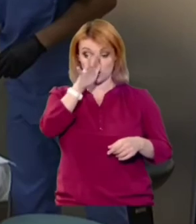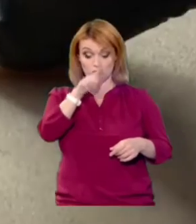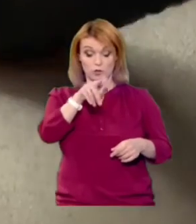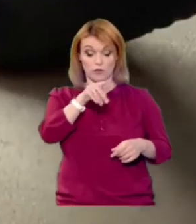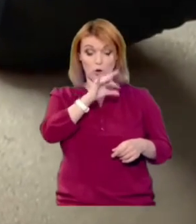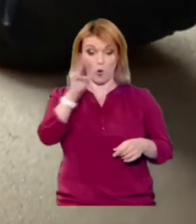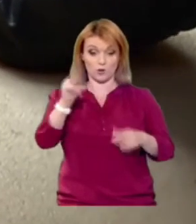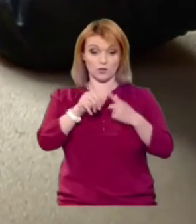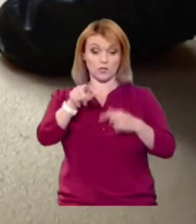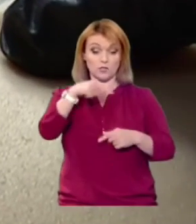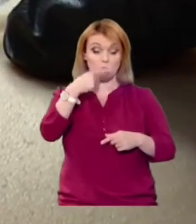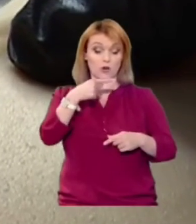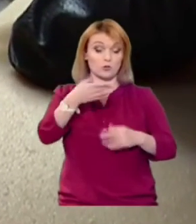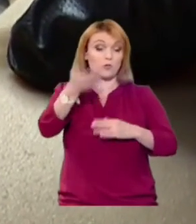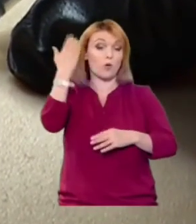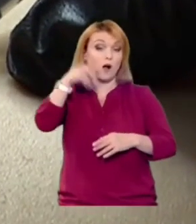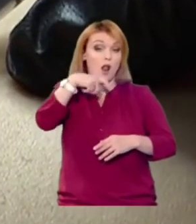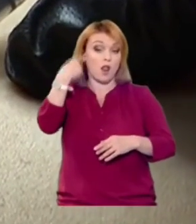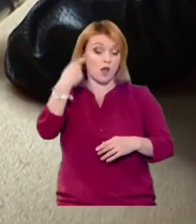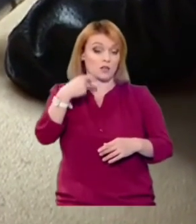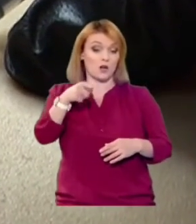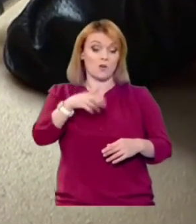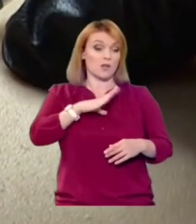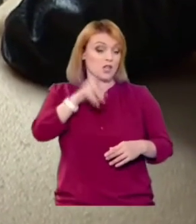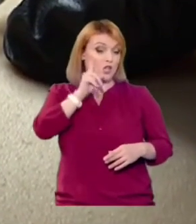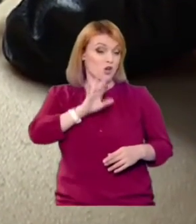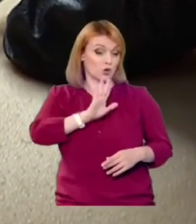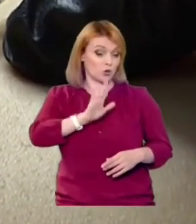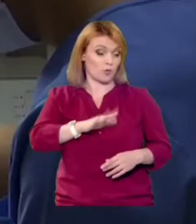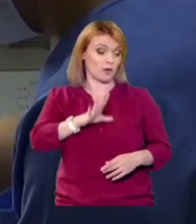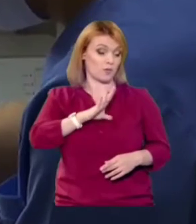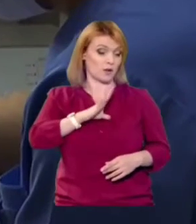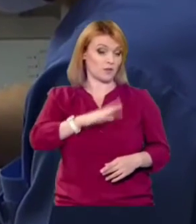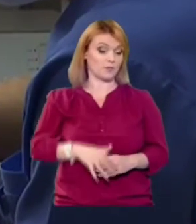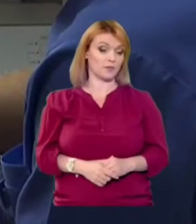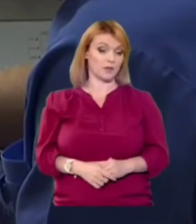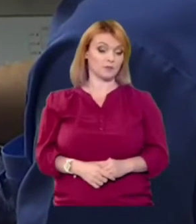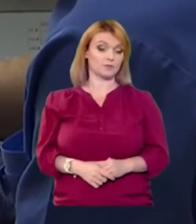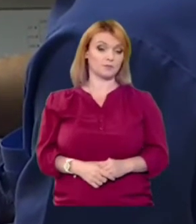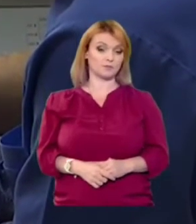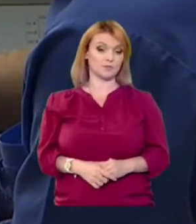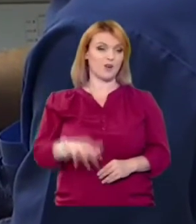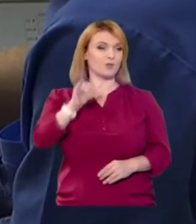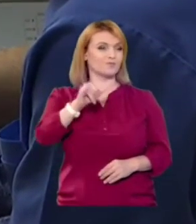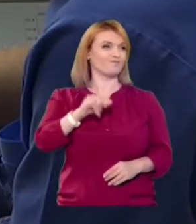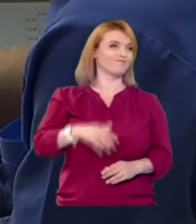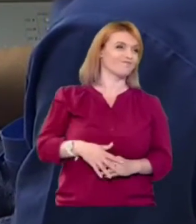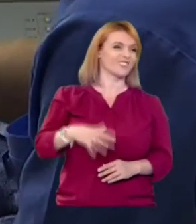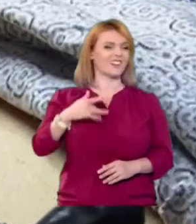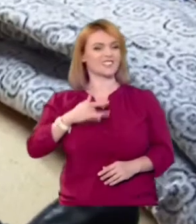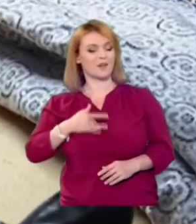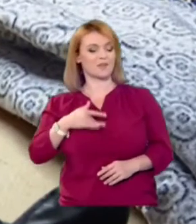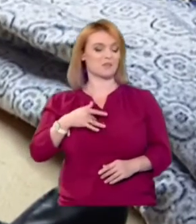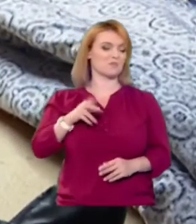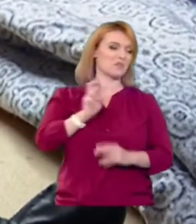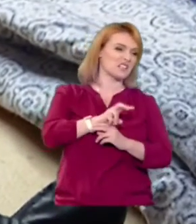papilom îl avea de mai mulți ani. Chiar dacă îi crea disconfort, bărbatul susține că avea rezerve să meargă la medic. A decis să vină la